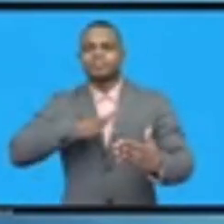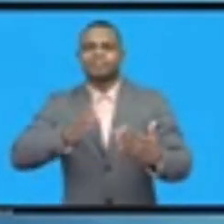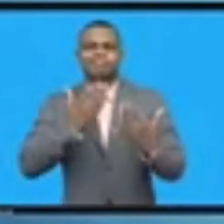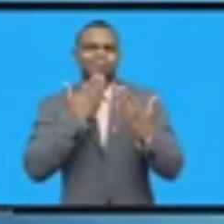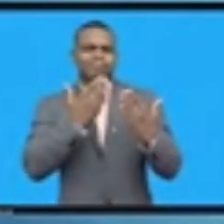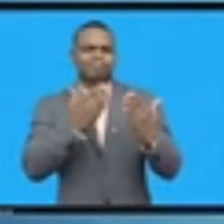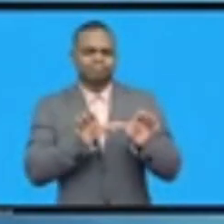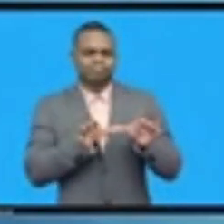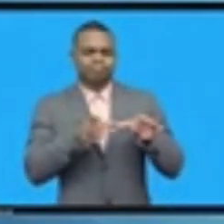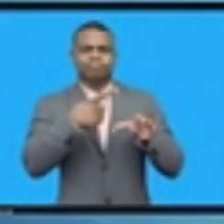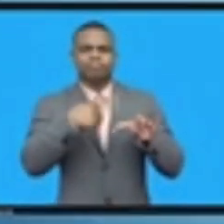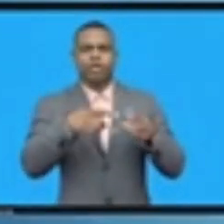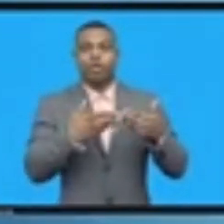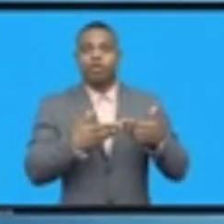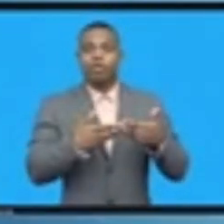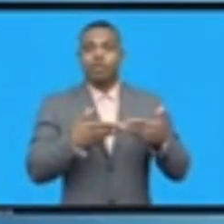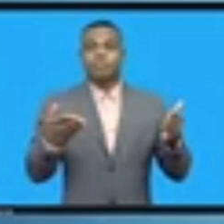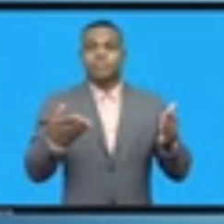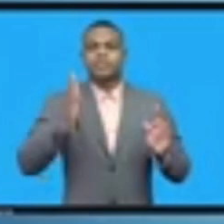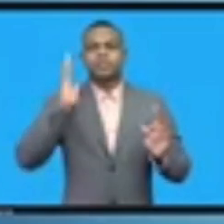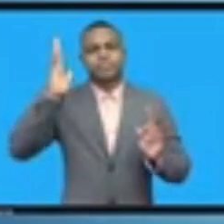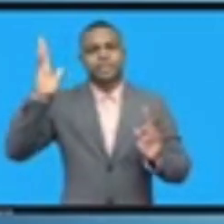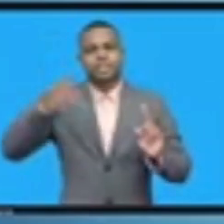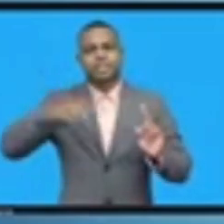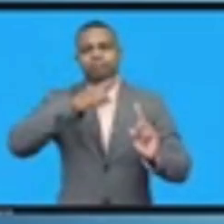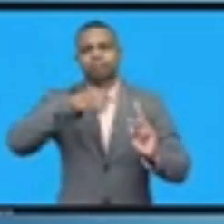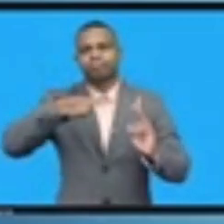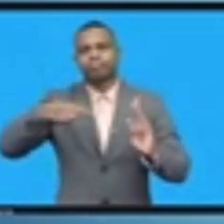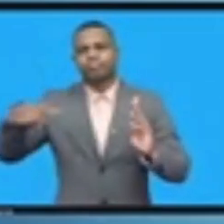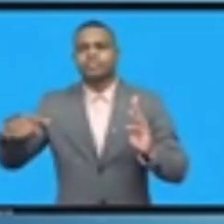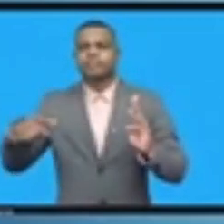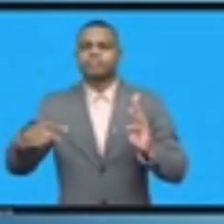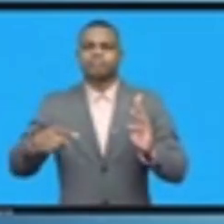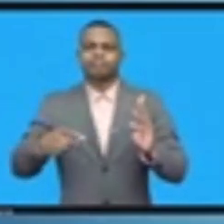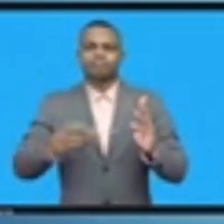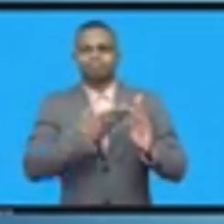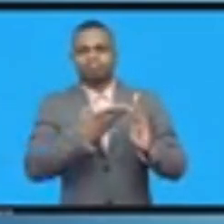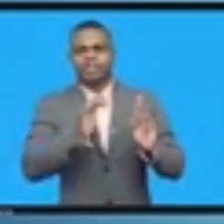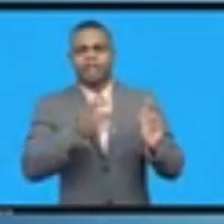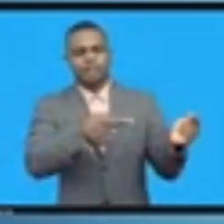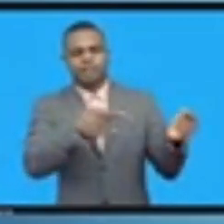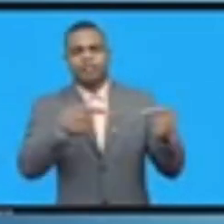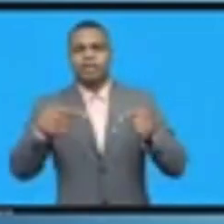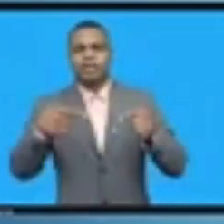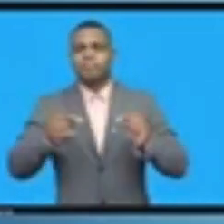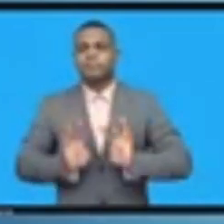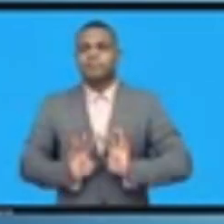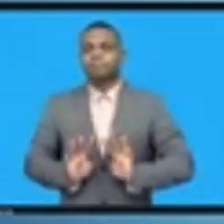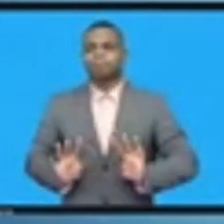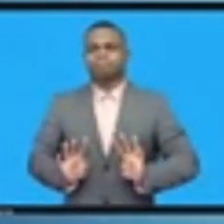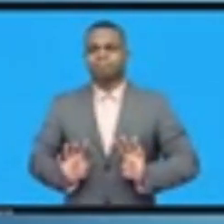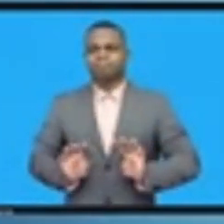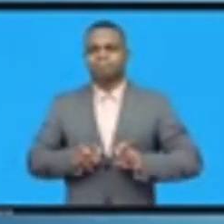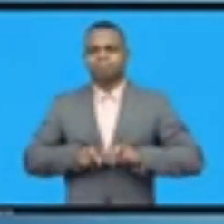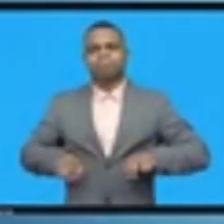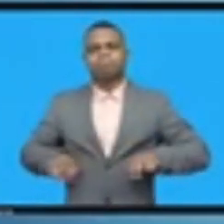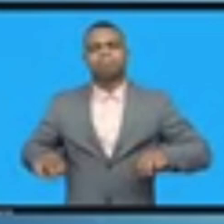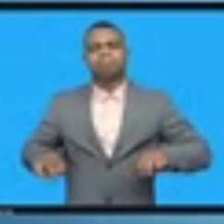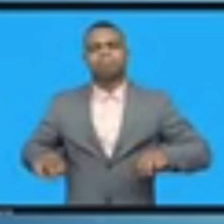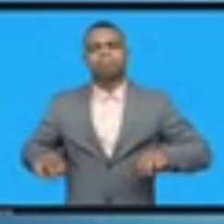谢。我想感谢主持人，我觉得这个开幕式啊